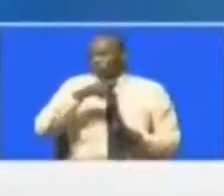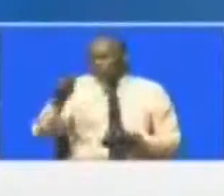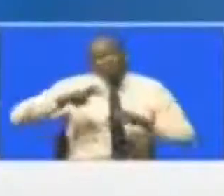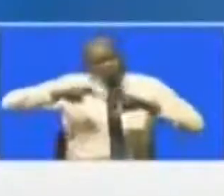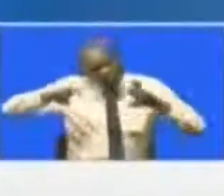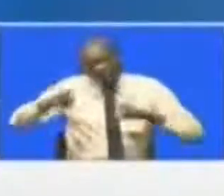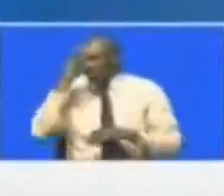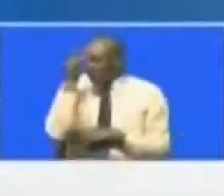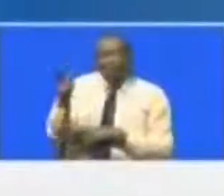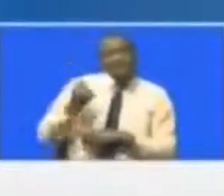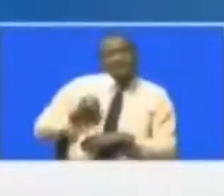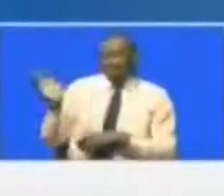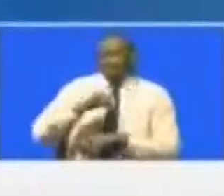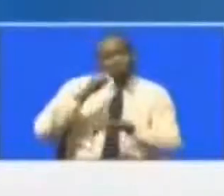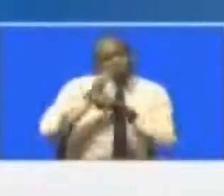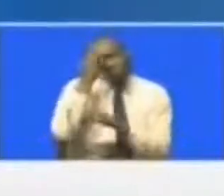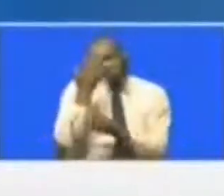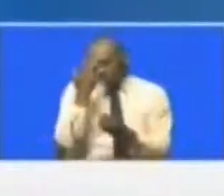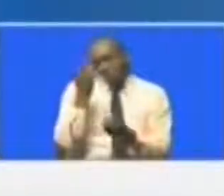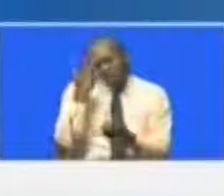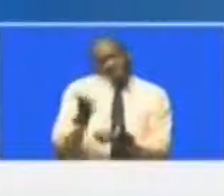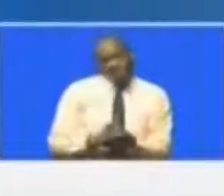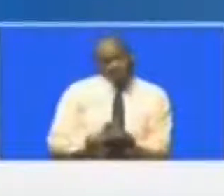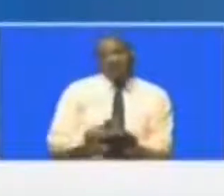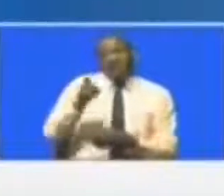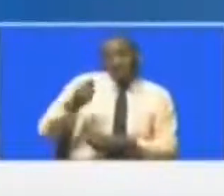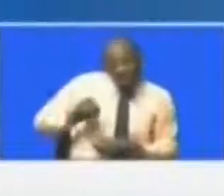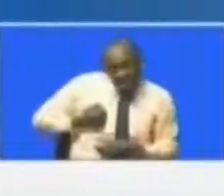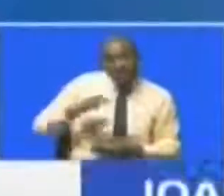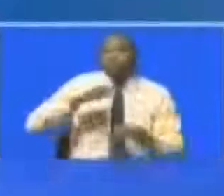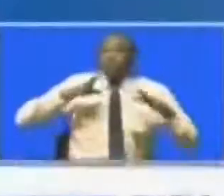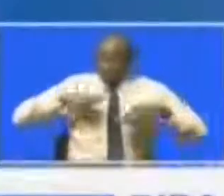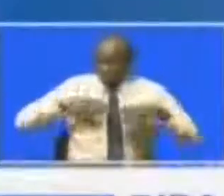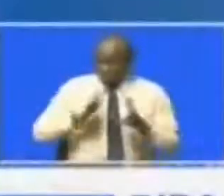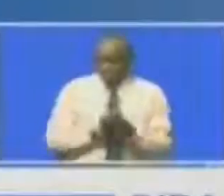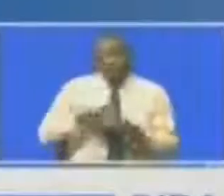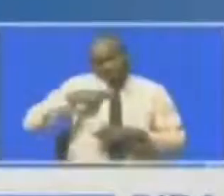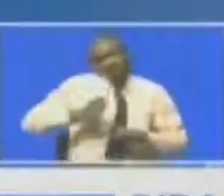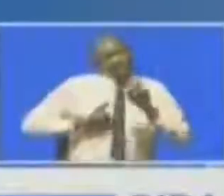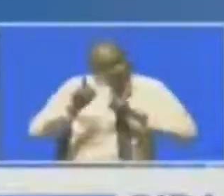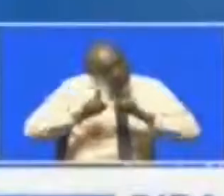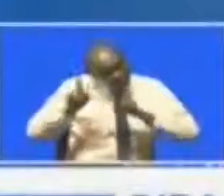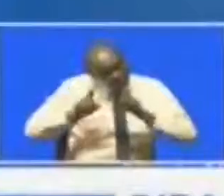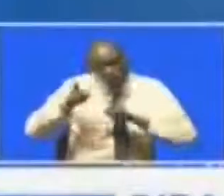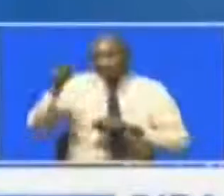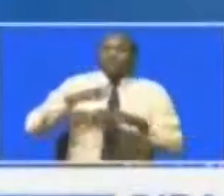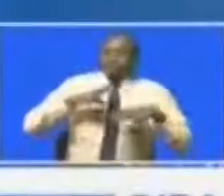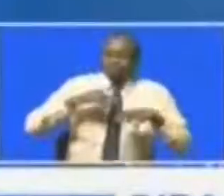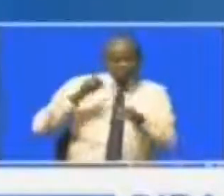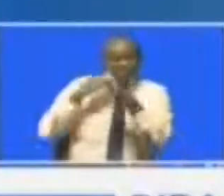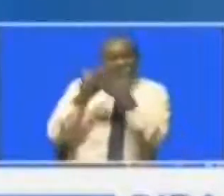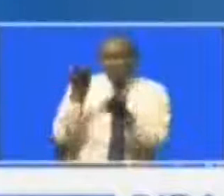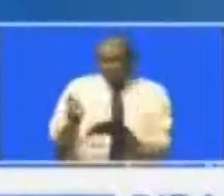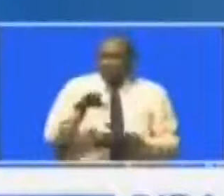kutafiti mbona msichana huyu hakurudi shule. Msichana alikuwa ametoka Samburu. Akaenda Samburu kumtafuta na alipoenda huko